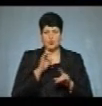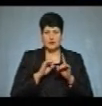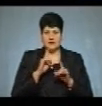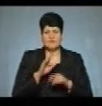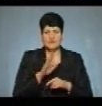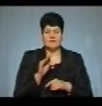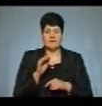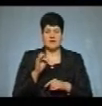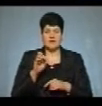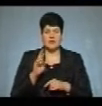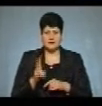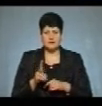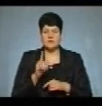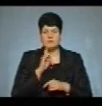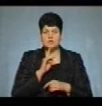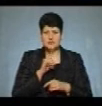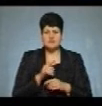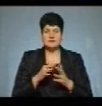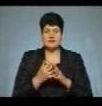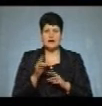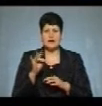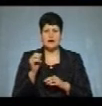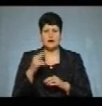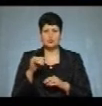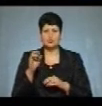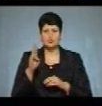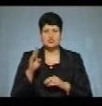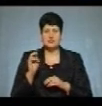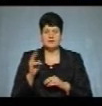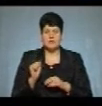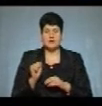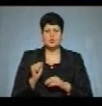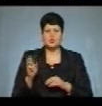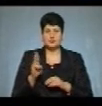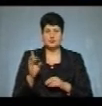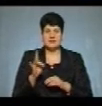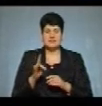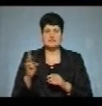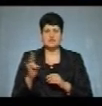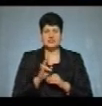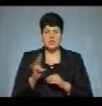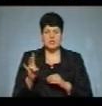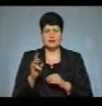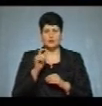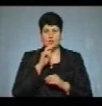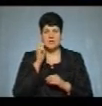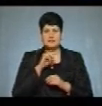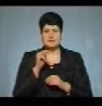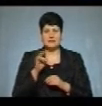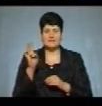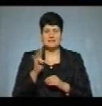Віталій Фрияк. Тим часом у селі Радушівка Шумського району священик Української православної церкви Московського